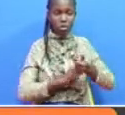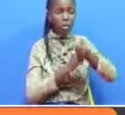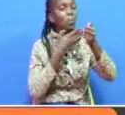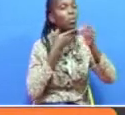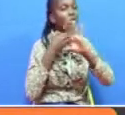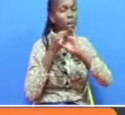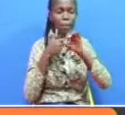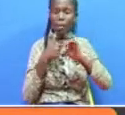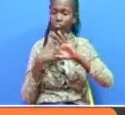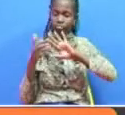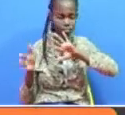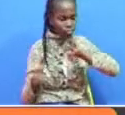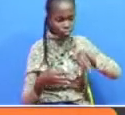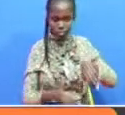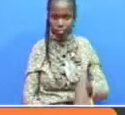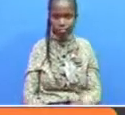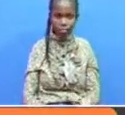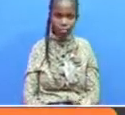me alone.